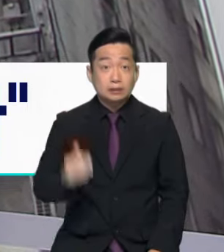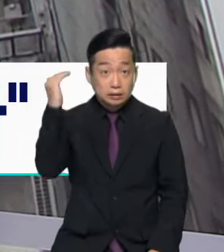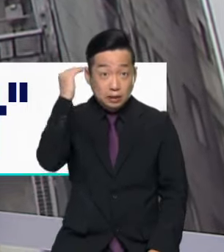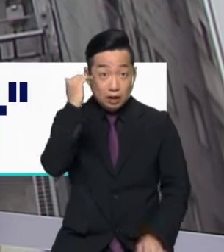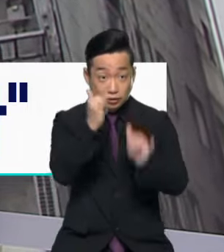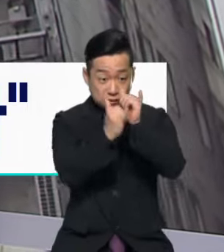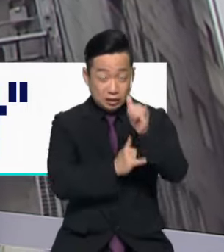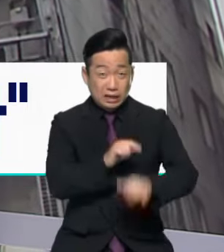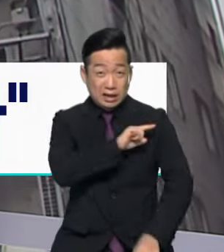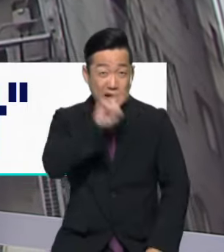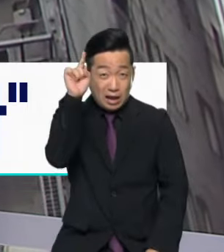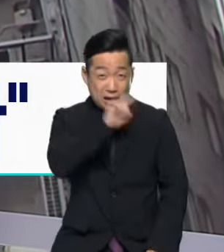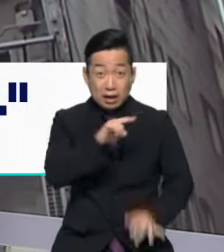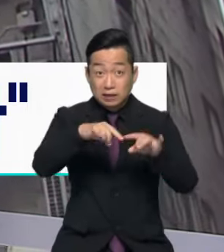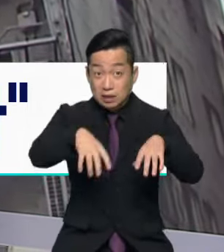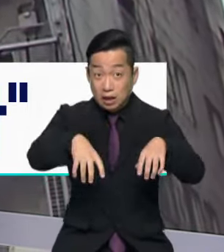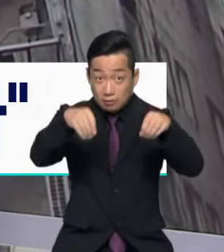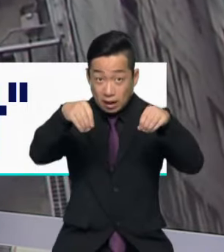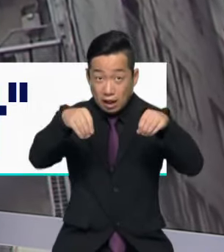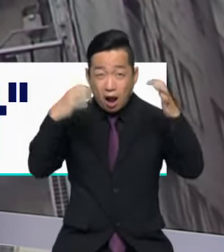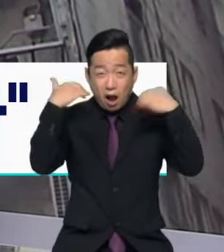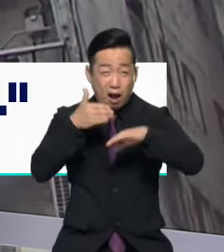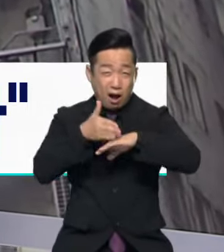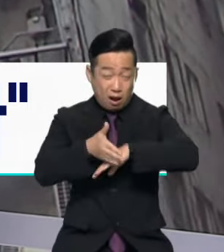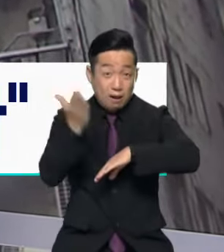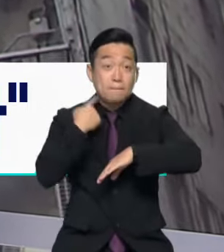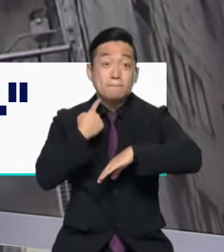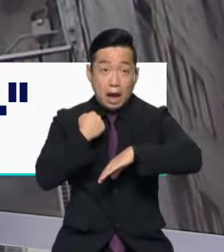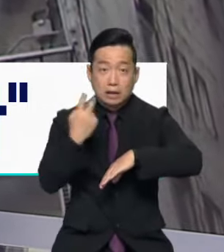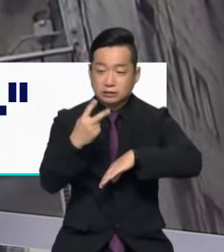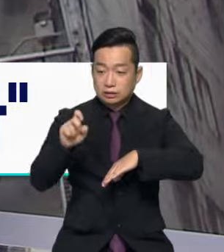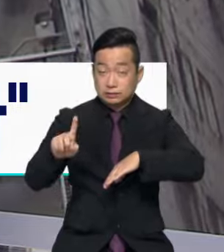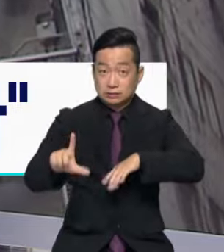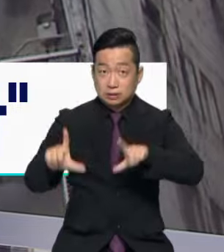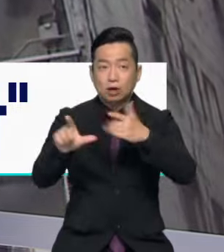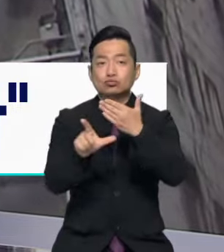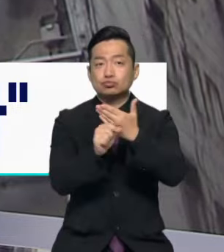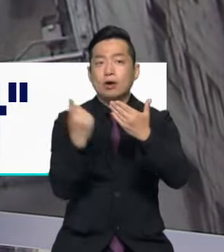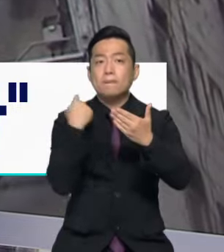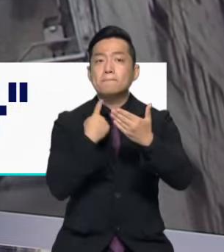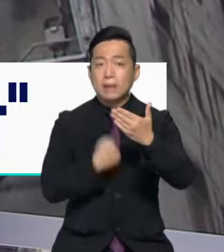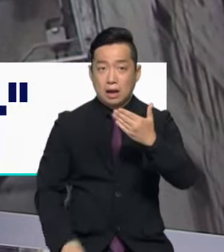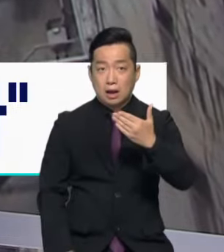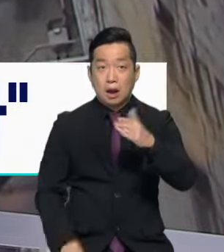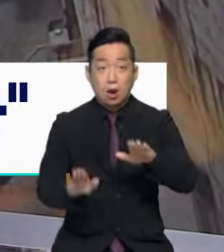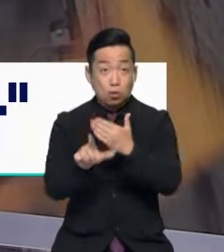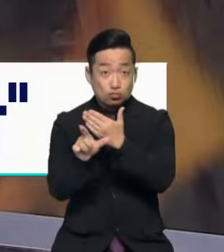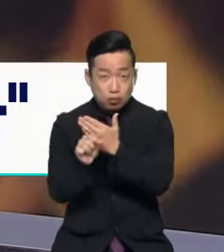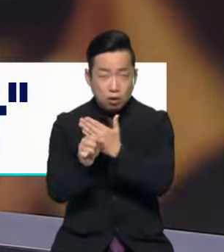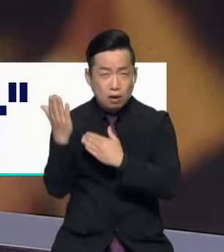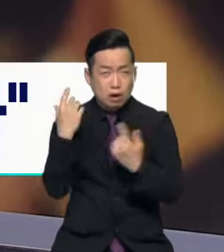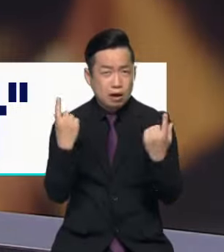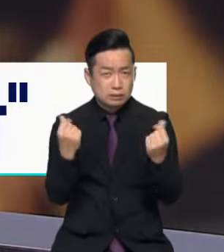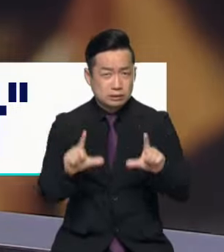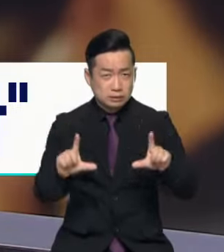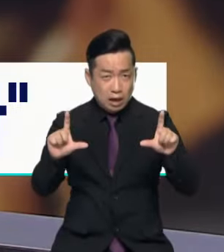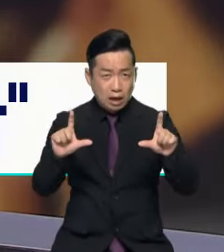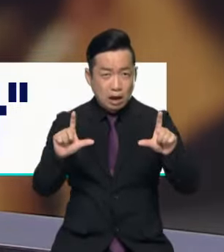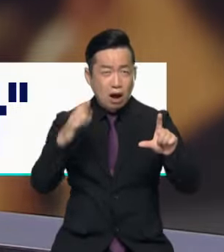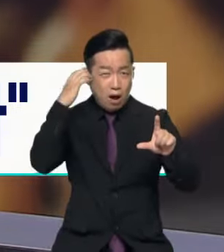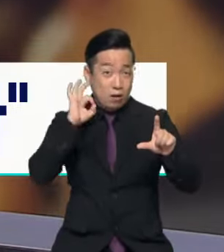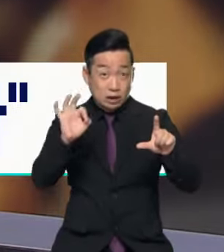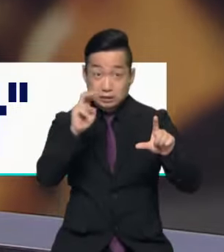우리나라 역대 최악의 대정전은 늦더위가 계속됐던 2011년 9월에 있었습니다. 올 9월도 그때와 비슷한 날씨가